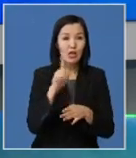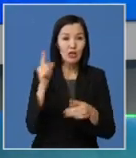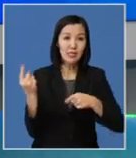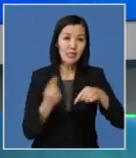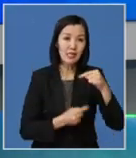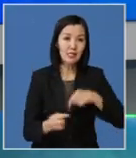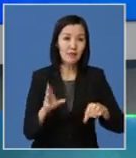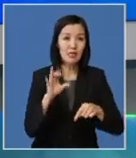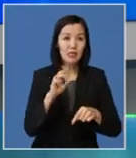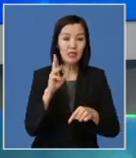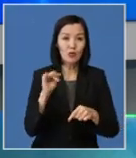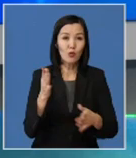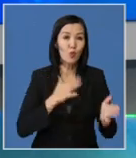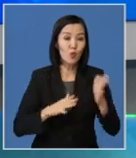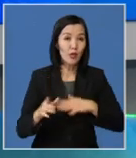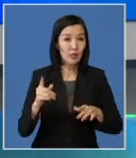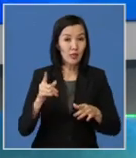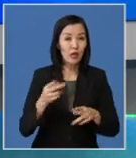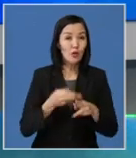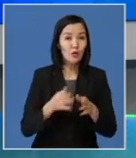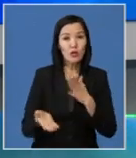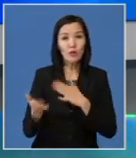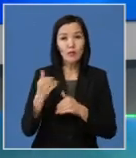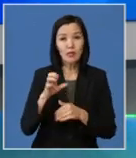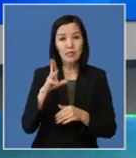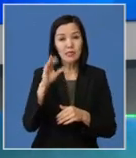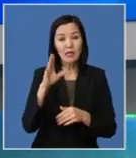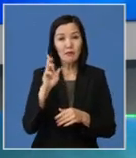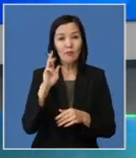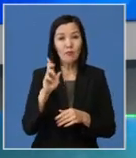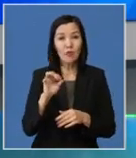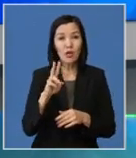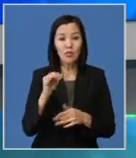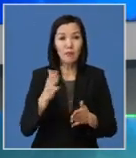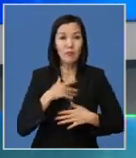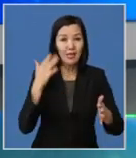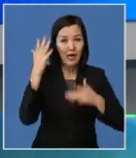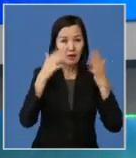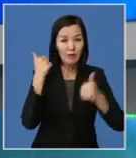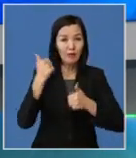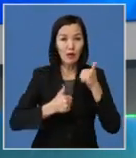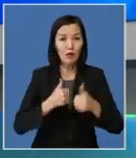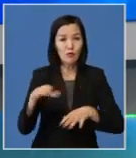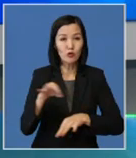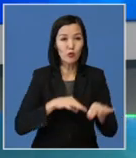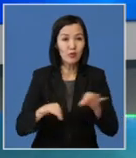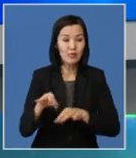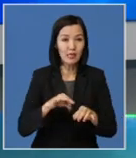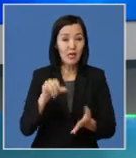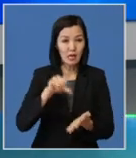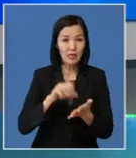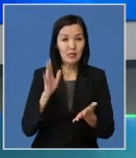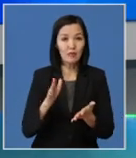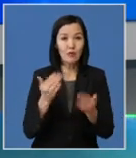Сұлтан Бейбар Сергілі қуана қабылдады. Өйткені былтырғы стартап болашақ менің арманым байқауына ұсынған жобасы өтпей қалған болатын. Енді